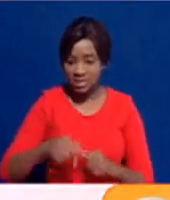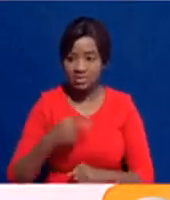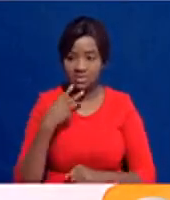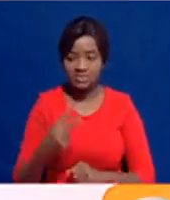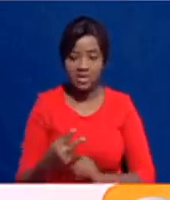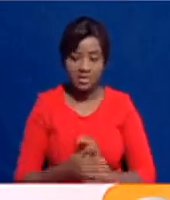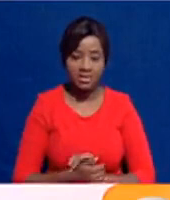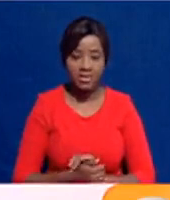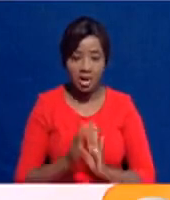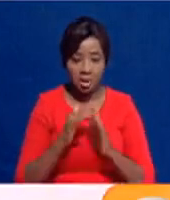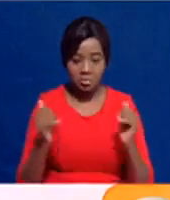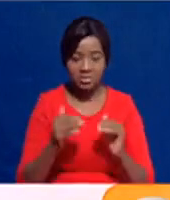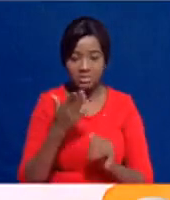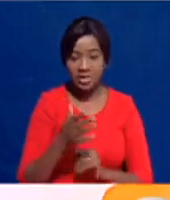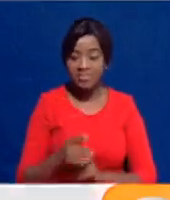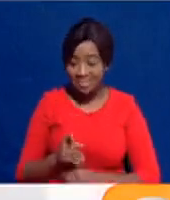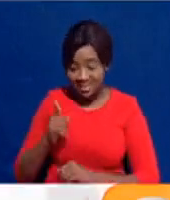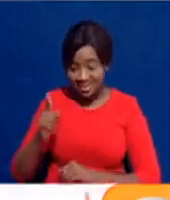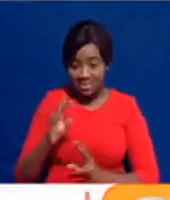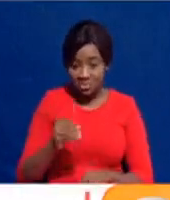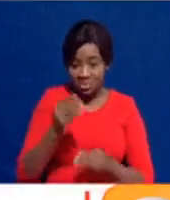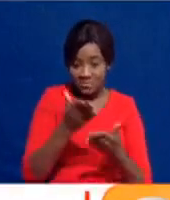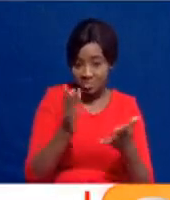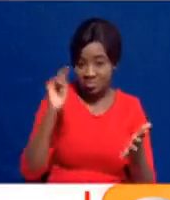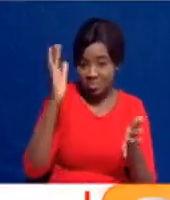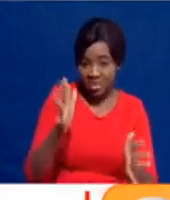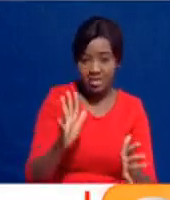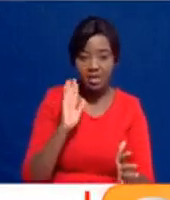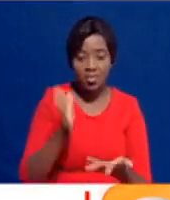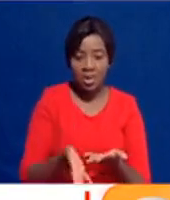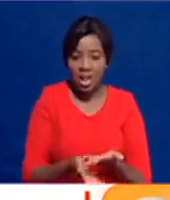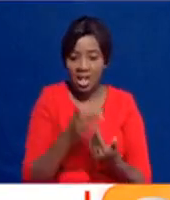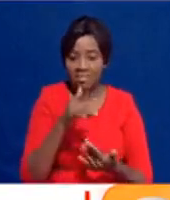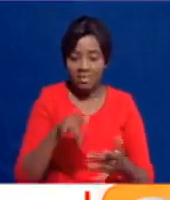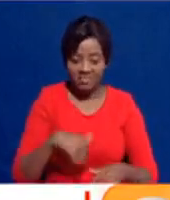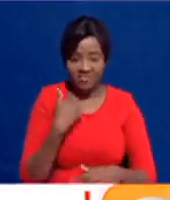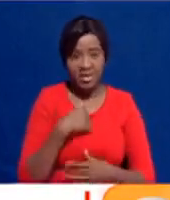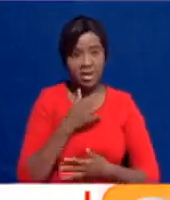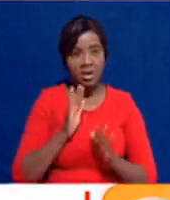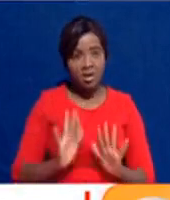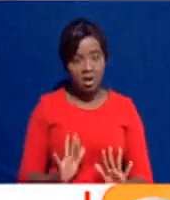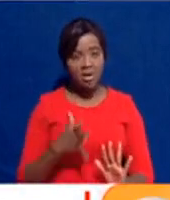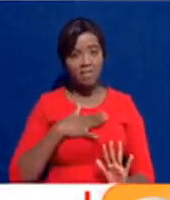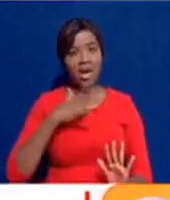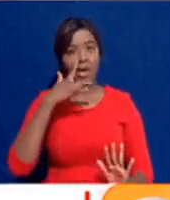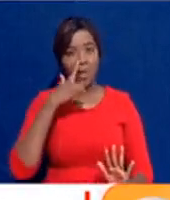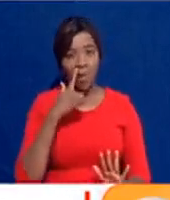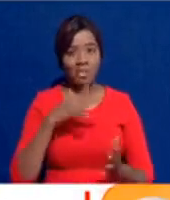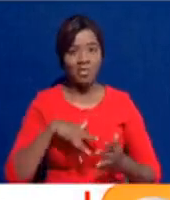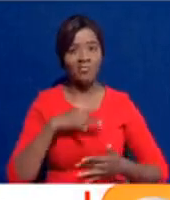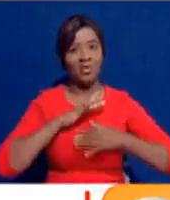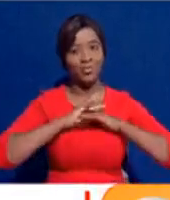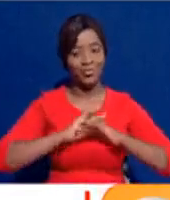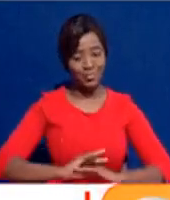Kenya is something that goes down to the core of dignity. That mtu akikaa kwa nyumba yake pia anaweza kaa